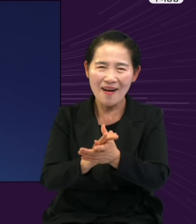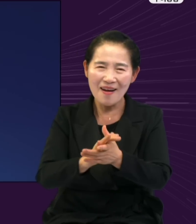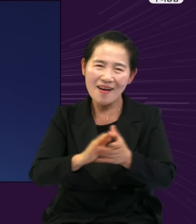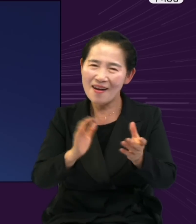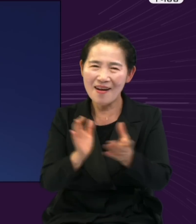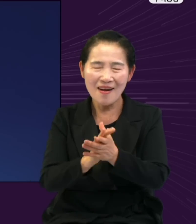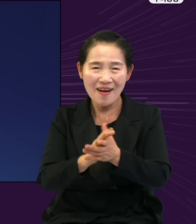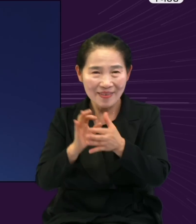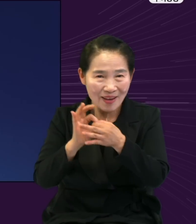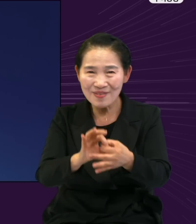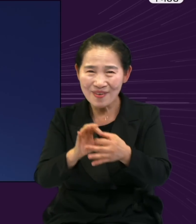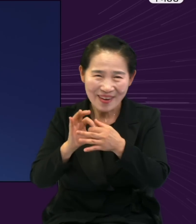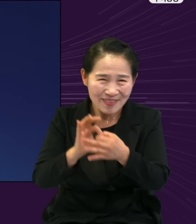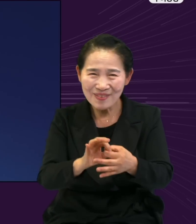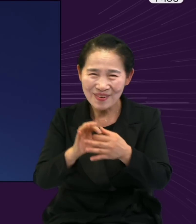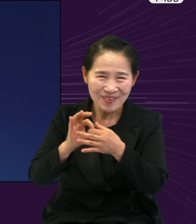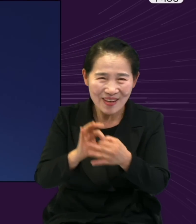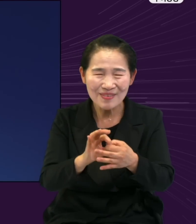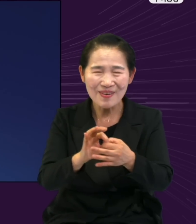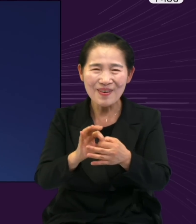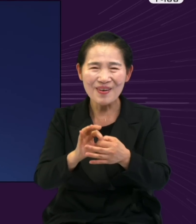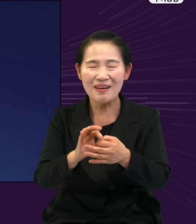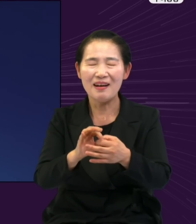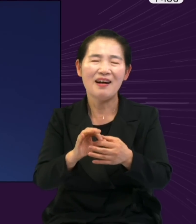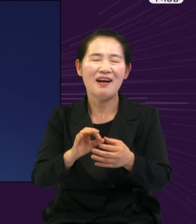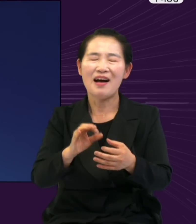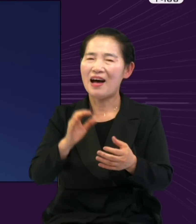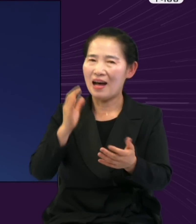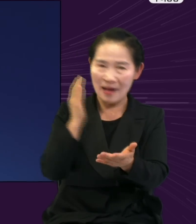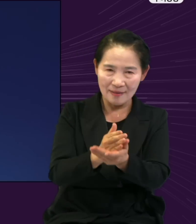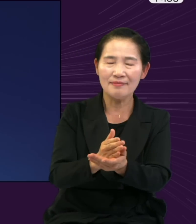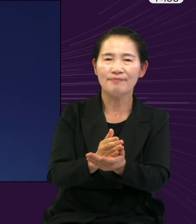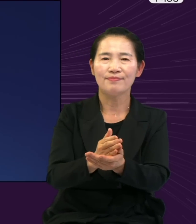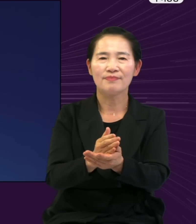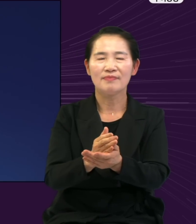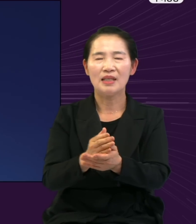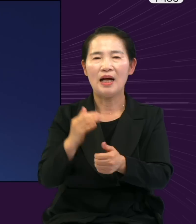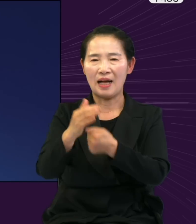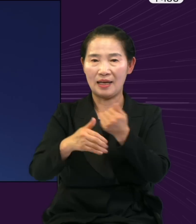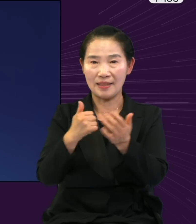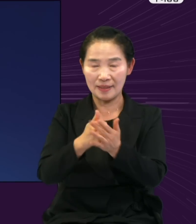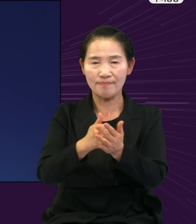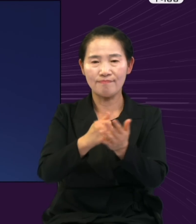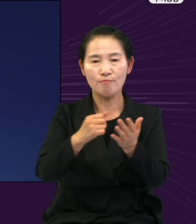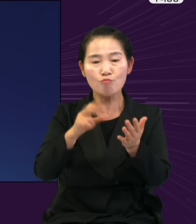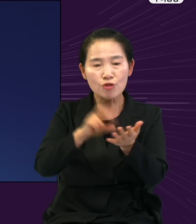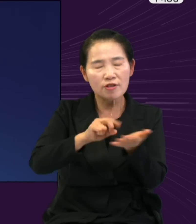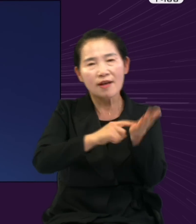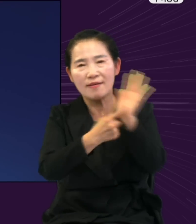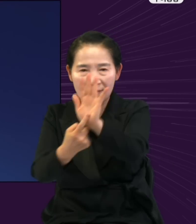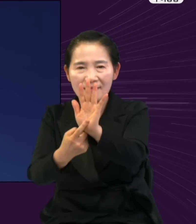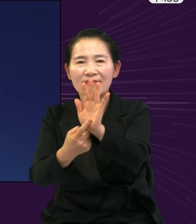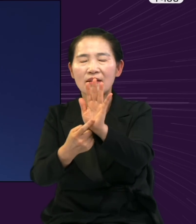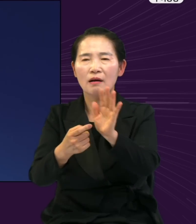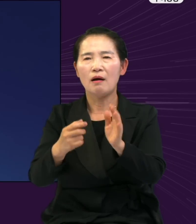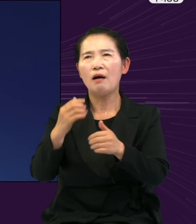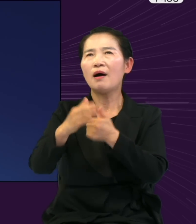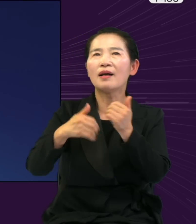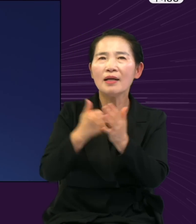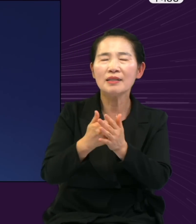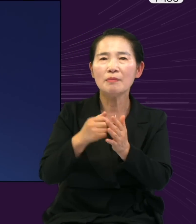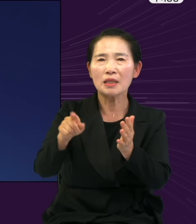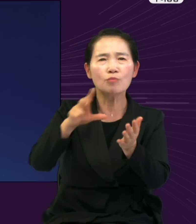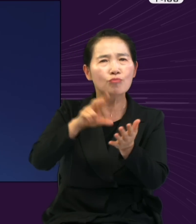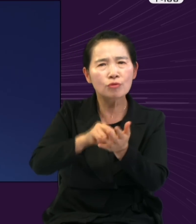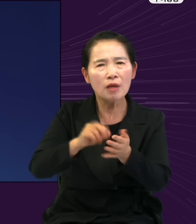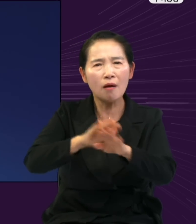앞에 그 아픔을 드러내셔야 합니다. 이 일을 허락하신 분이 하나님이시잖아요. 그러니 그분만